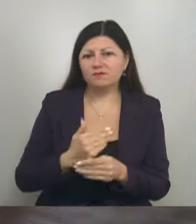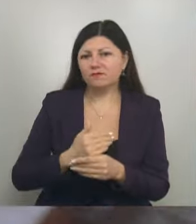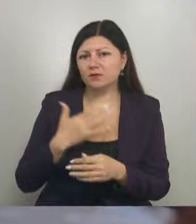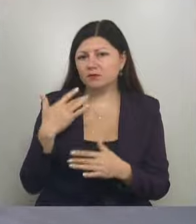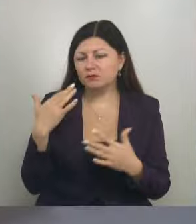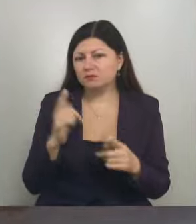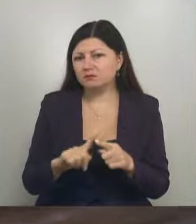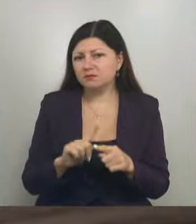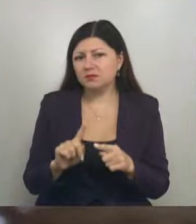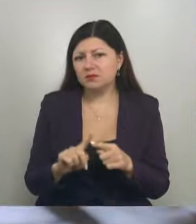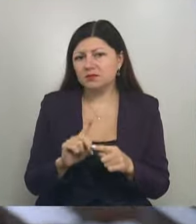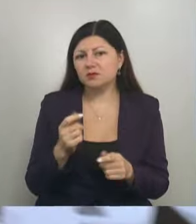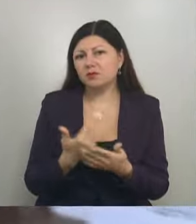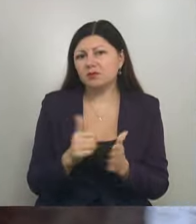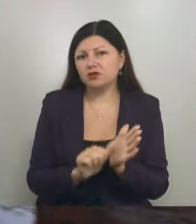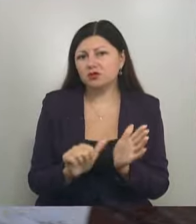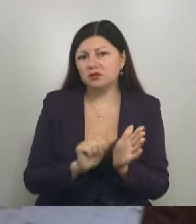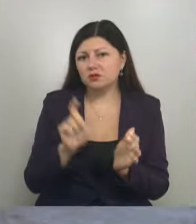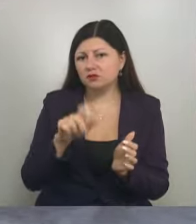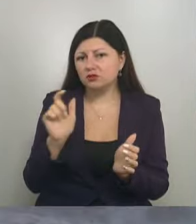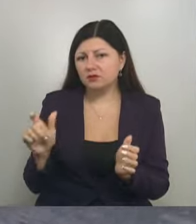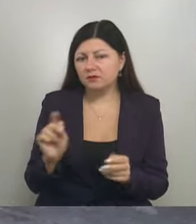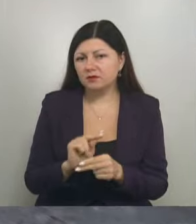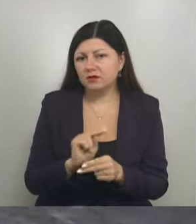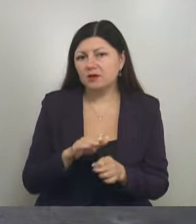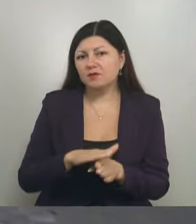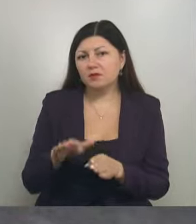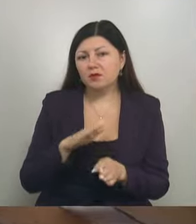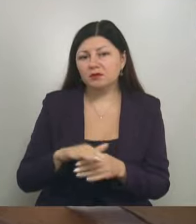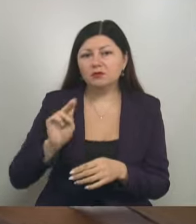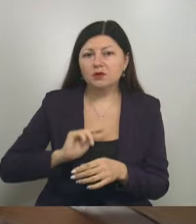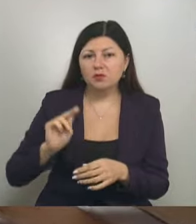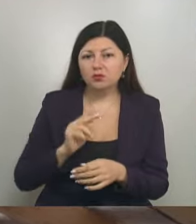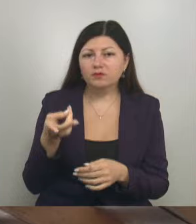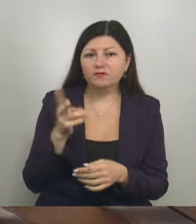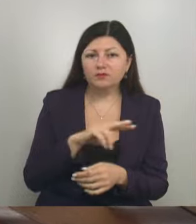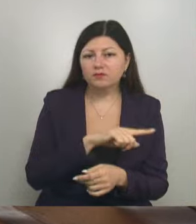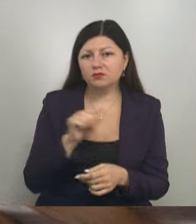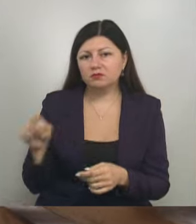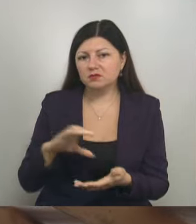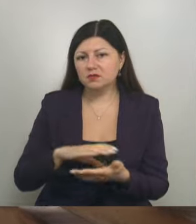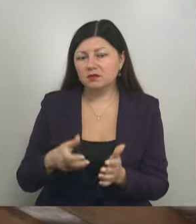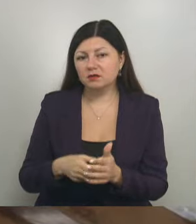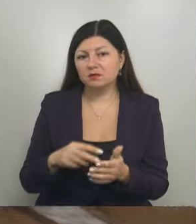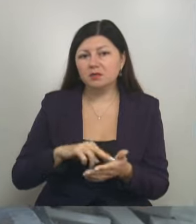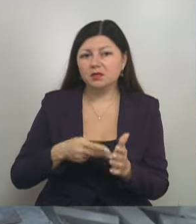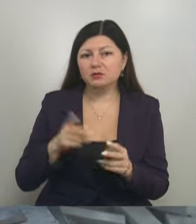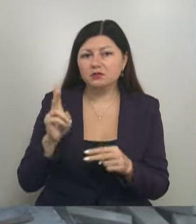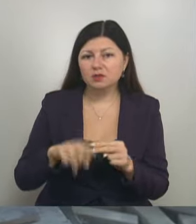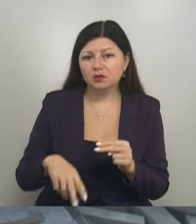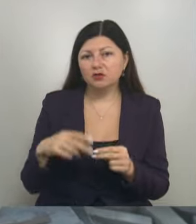на участке задействованы до 60 строителей. Работы выполняют параллельно в обоих зданиях. Закончить планируют в первом